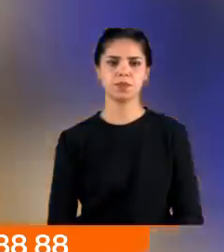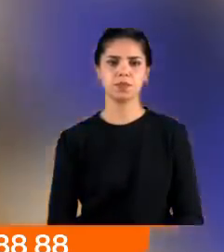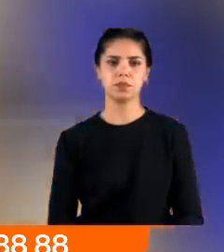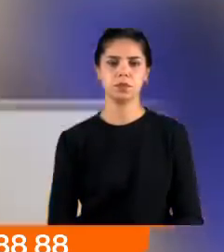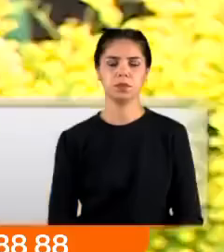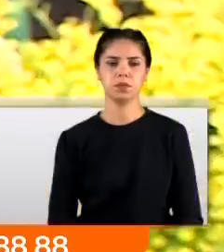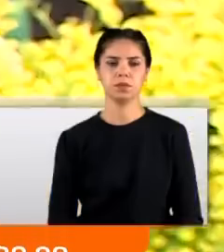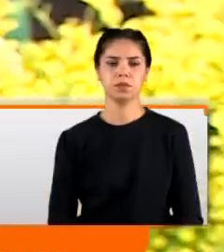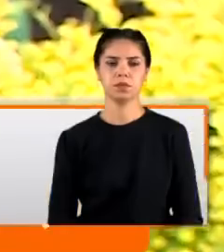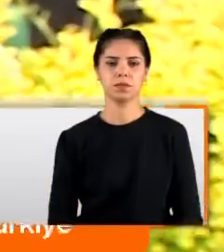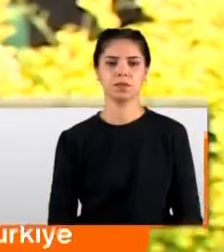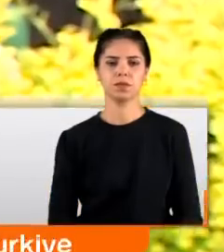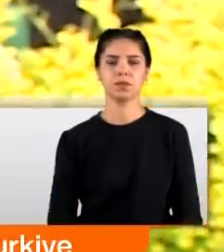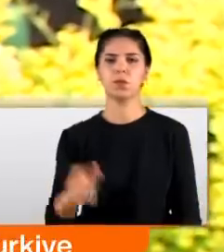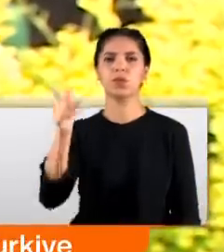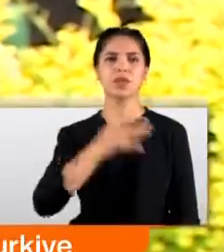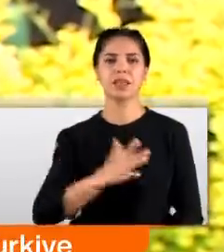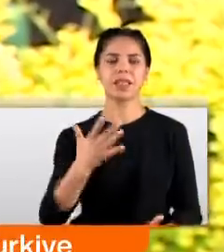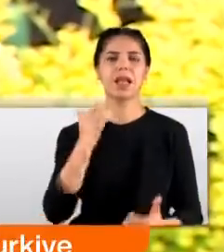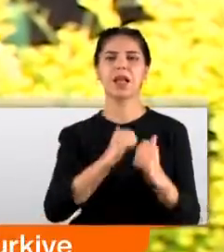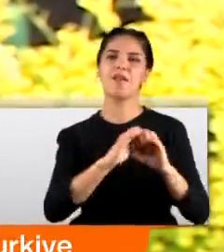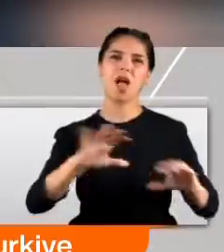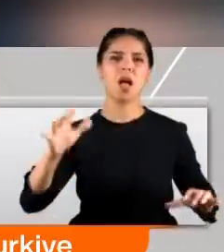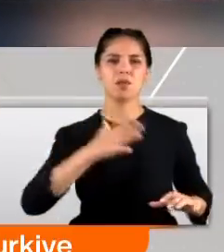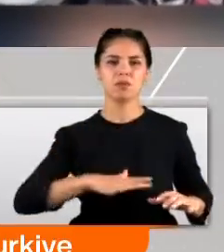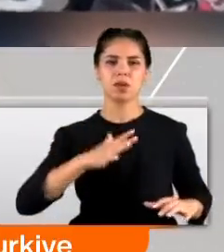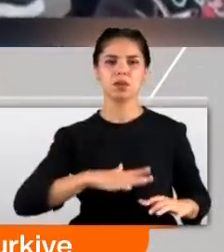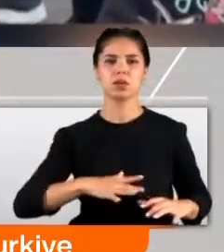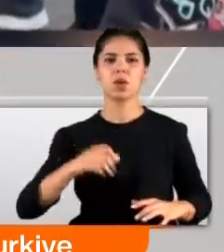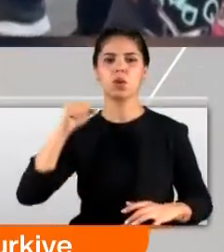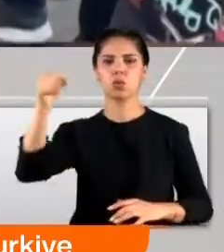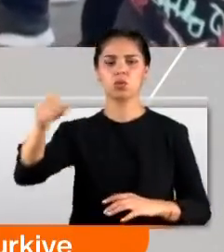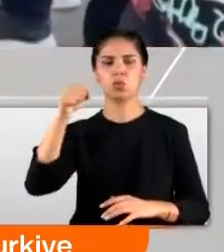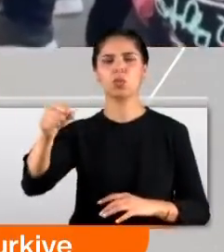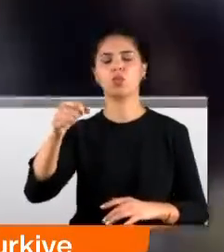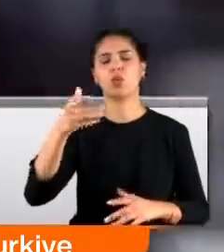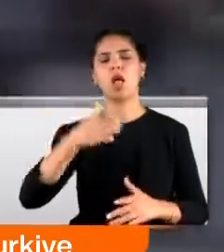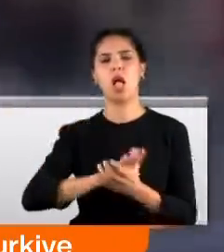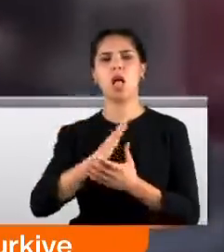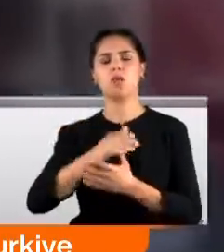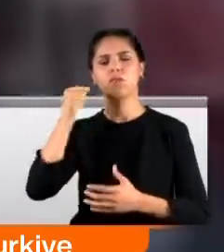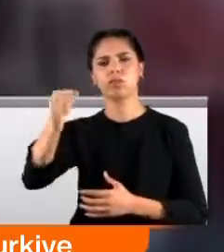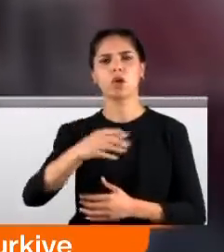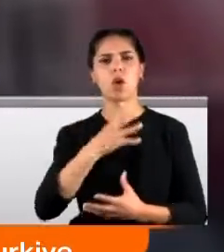Oy. Amacı sadece kavgayı ayırmaktı ama tekme ve yumrukların hedefi oldu.